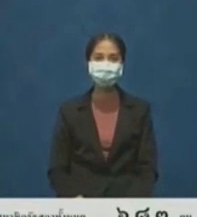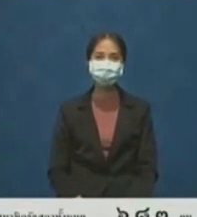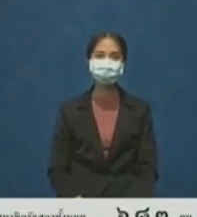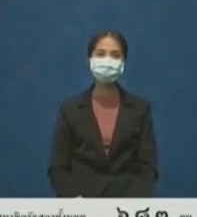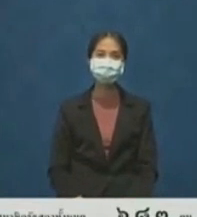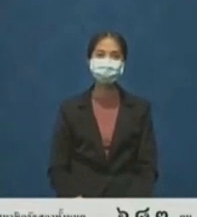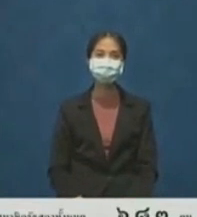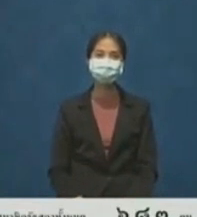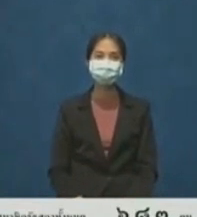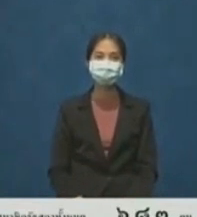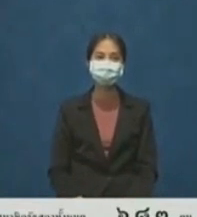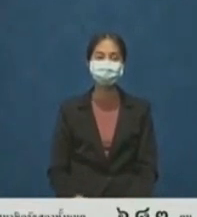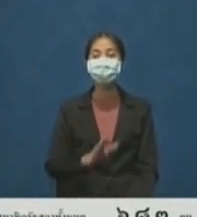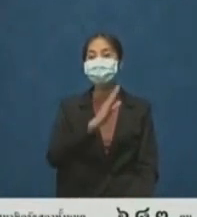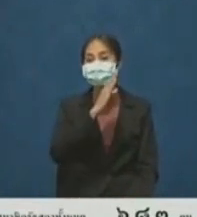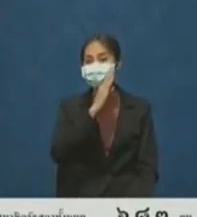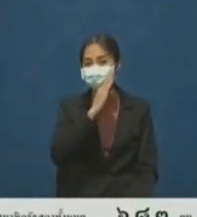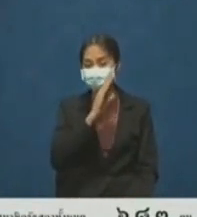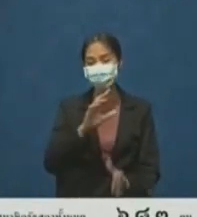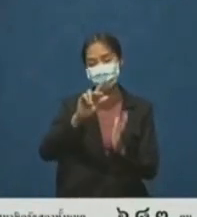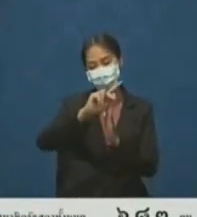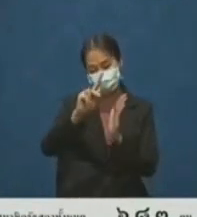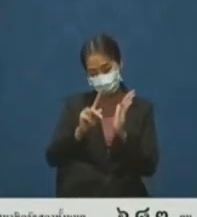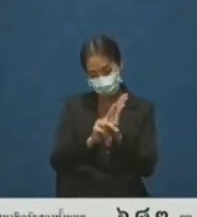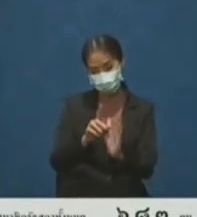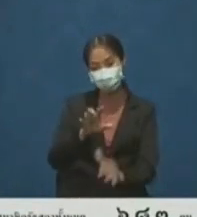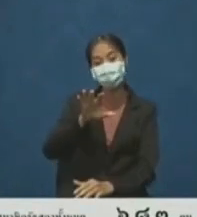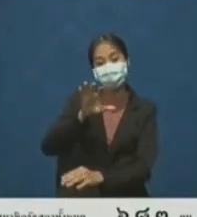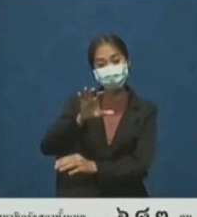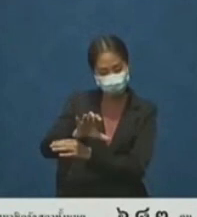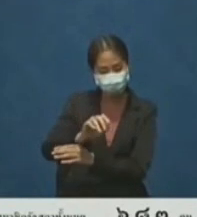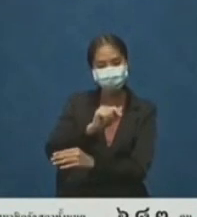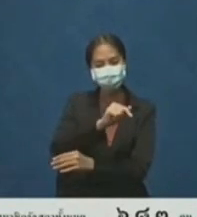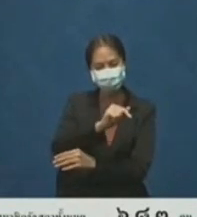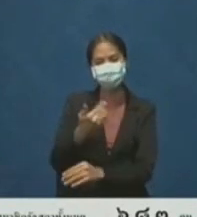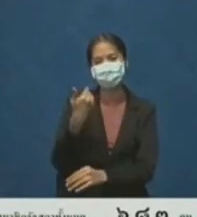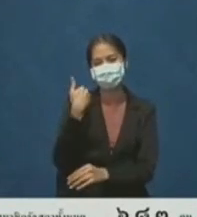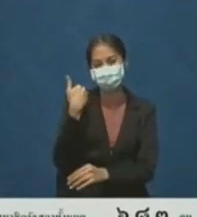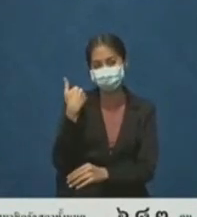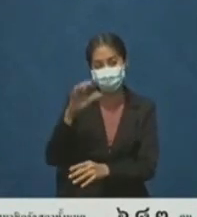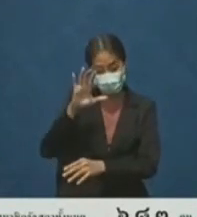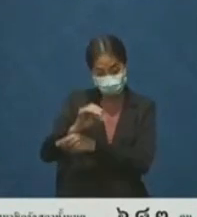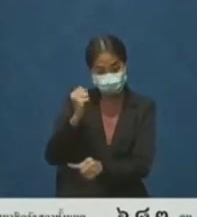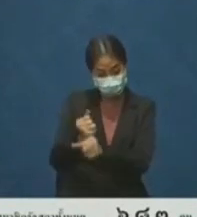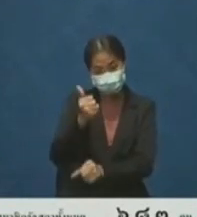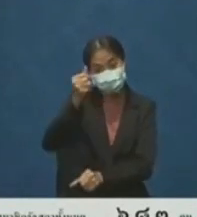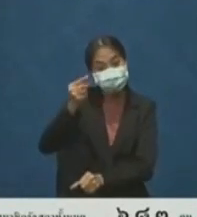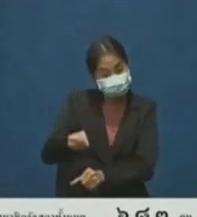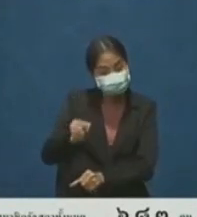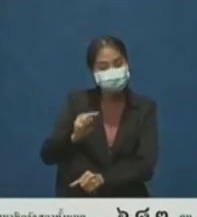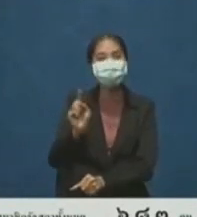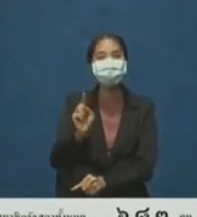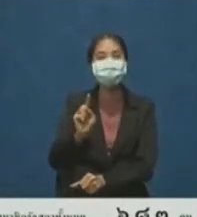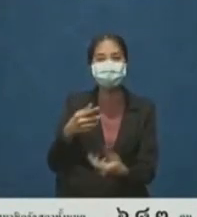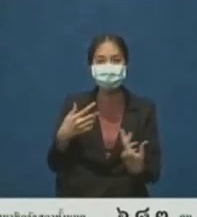แล้วก็ถ้าเอาจริงๆแล้วในแง่ของการบังคับใช้กฎหมายในมาตรานี้เนี่ยมันมีการบังคับใช้ได้จริ